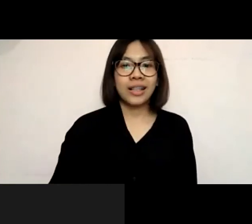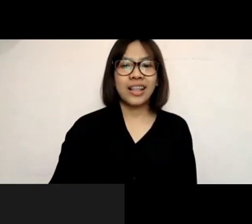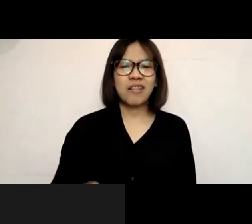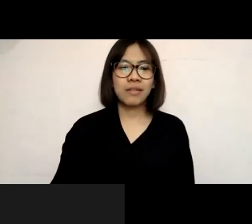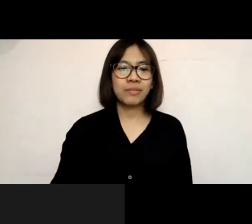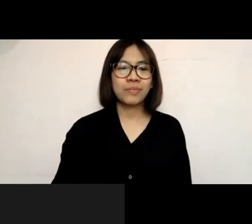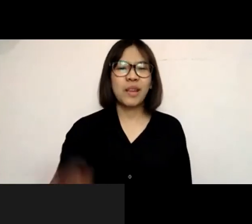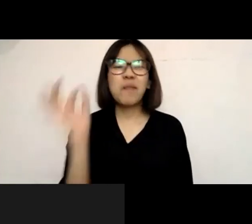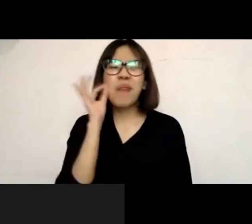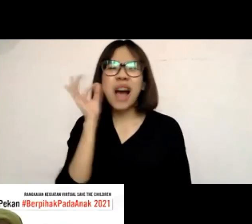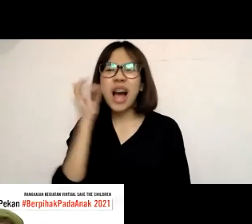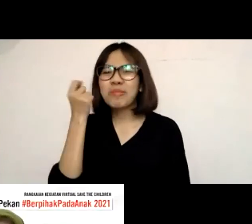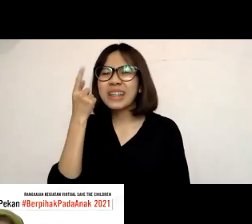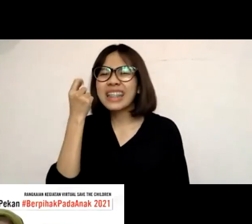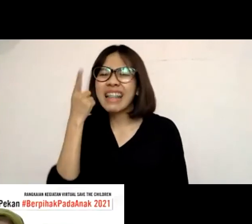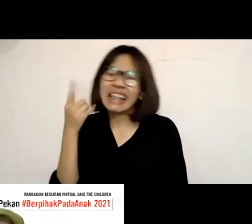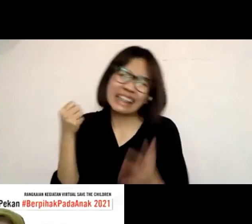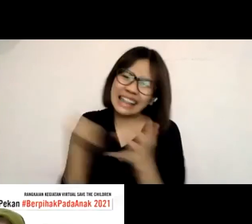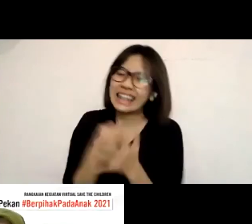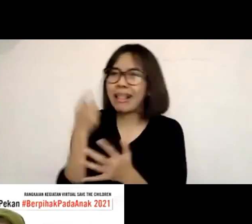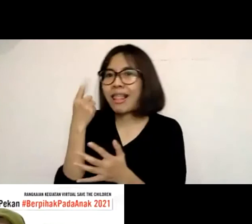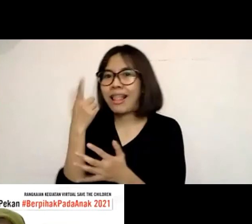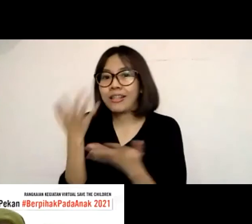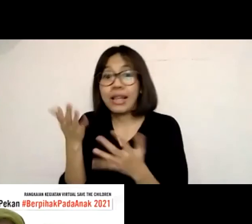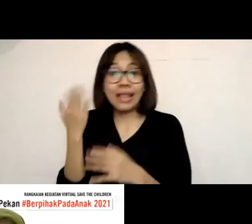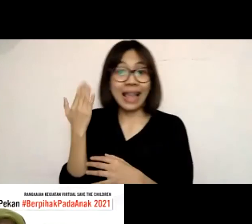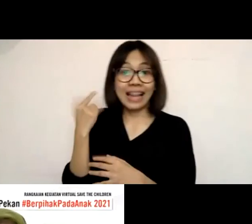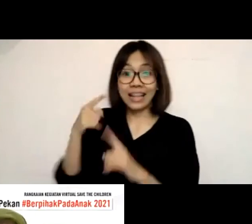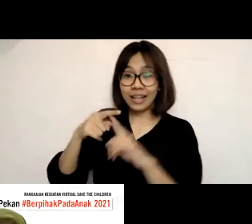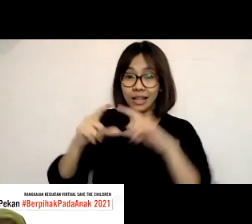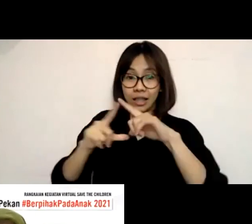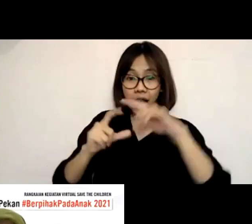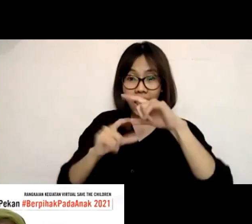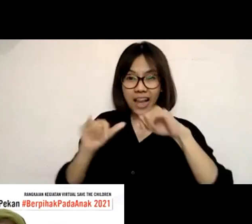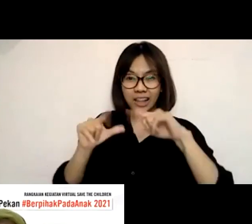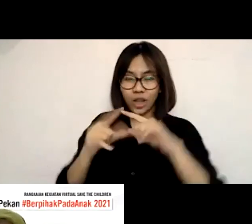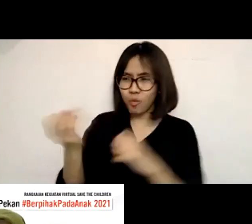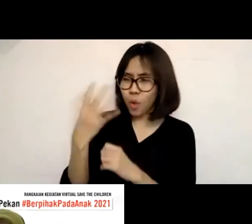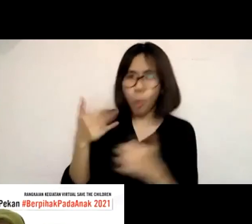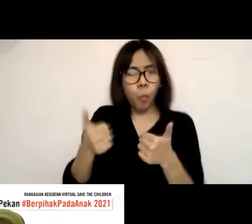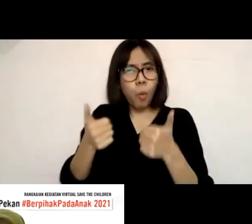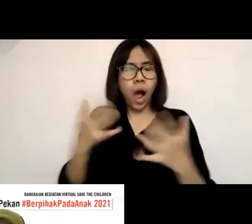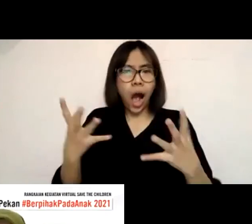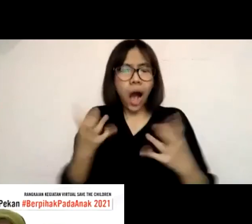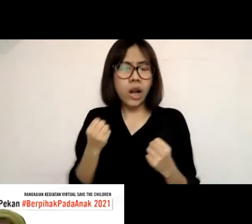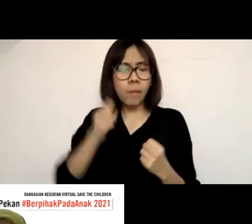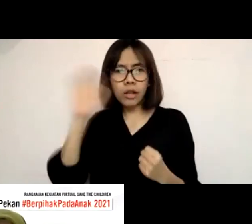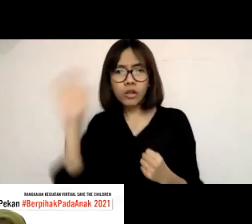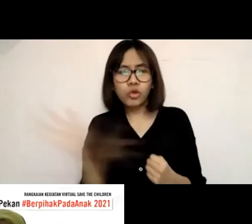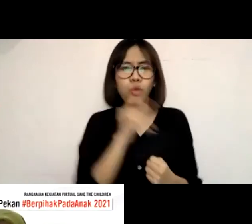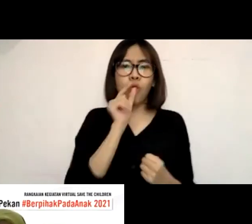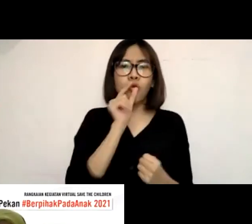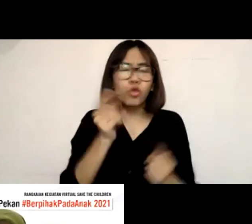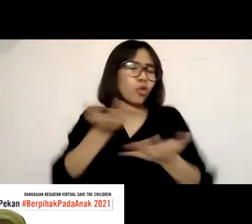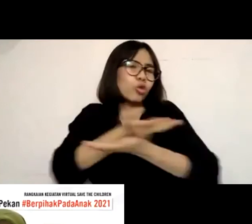pada kendala seperti ini teknis, tapi apa yang disampaikan Tasya itu memang menjadi harapan kita semua ya, bahwa kesempatan itu terbuka bagi